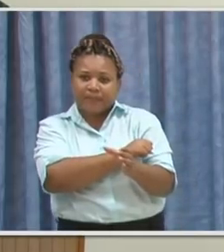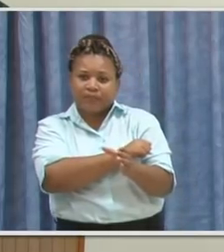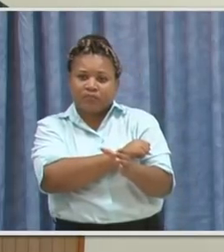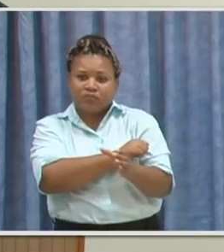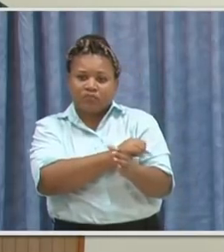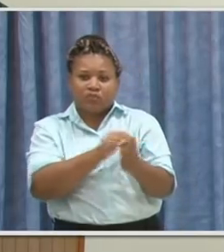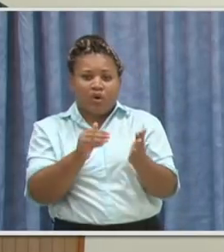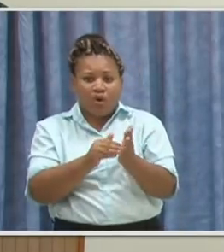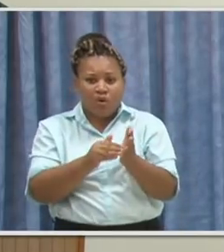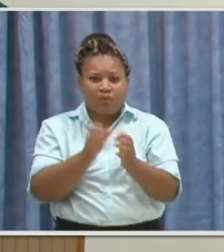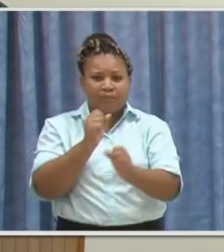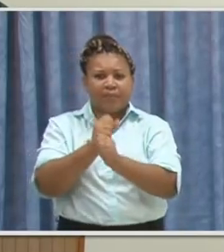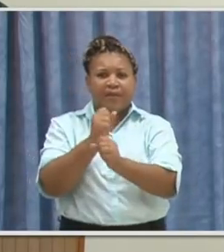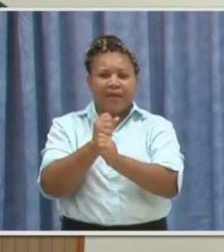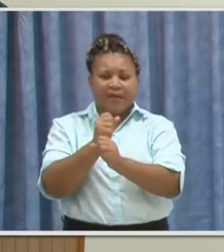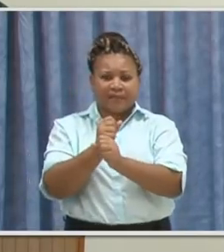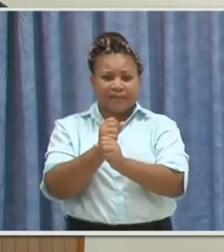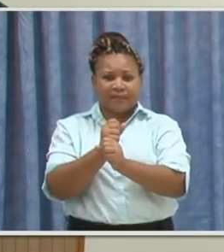increase